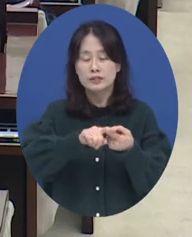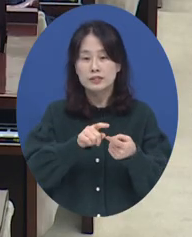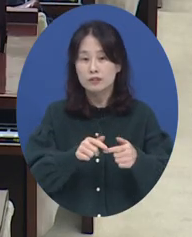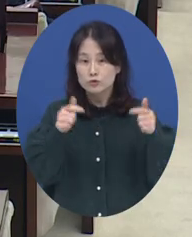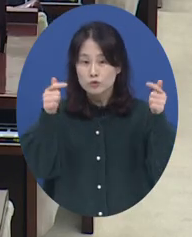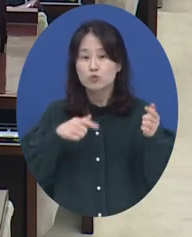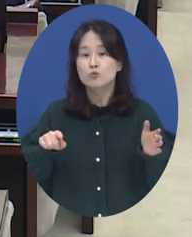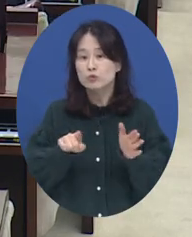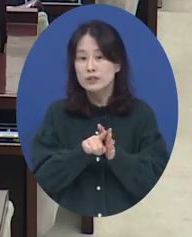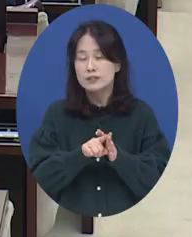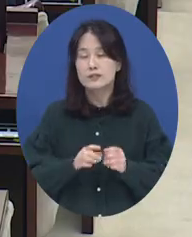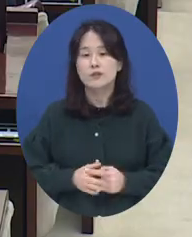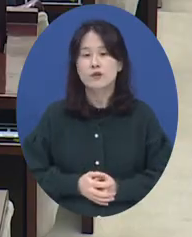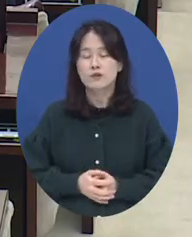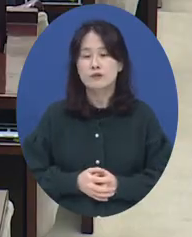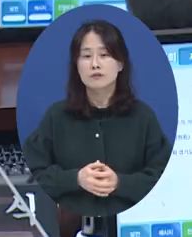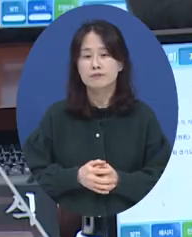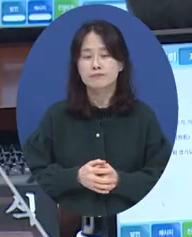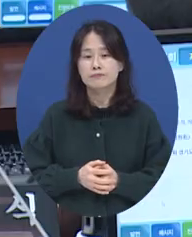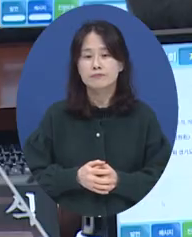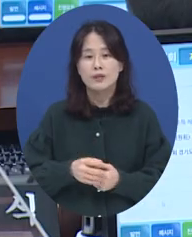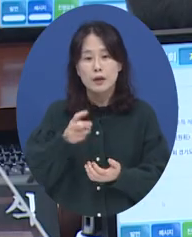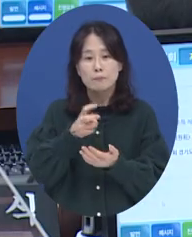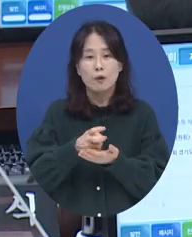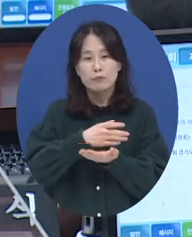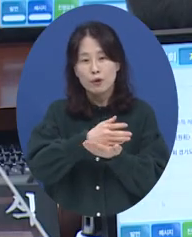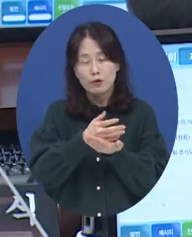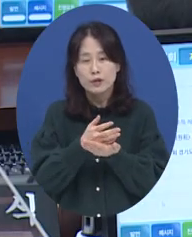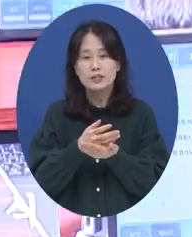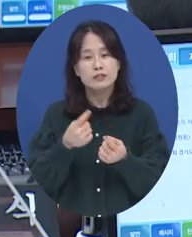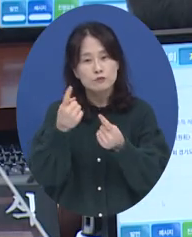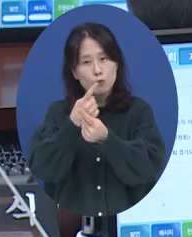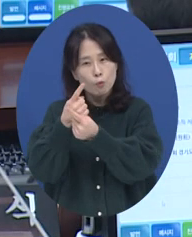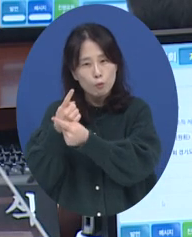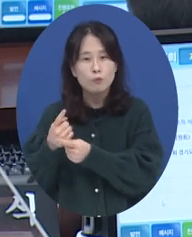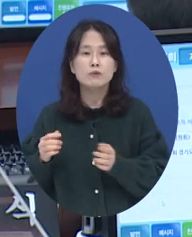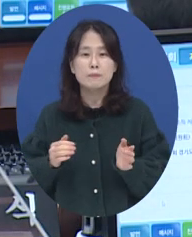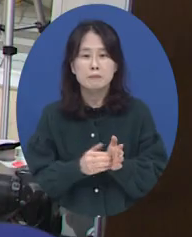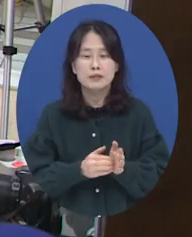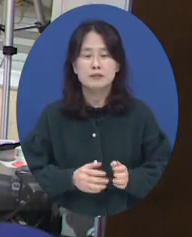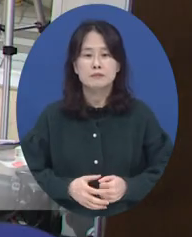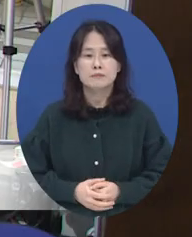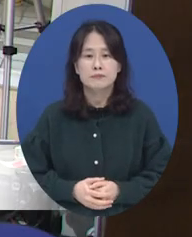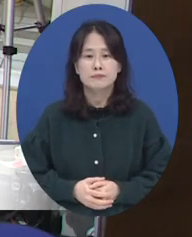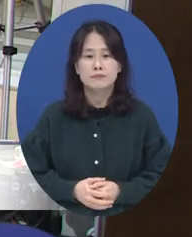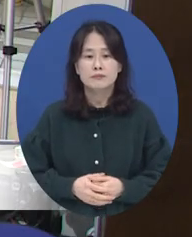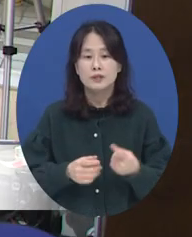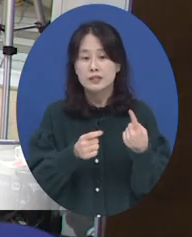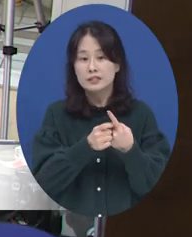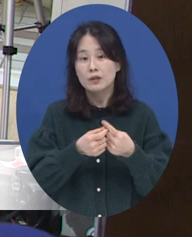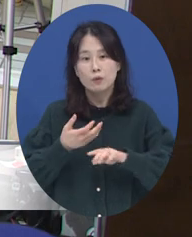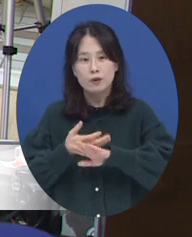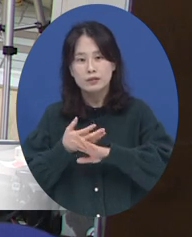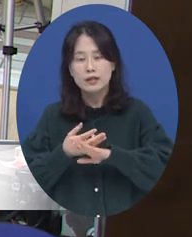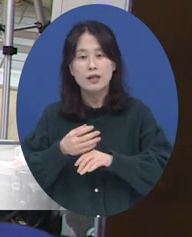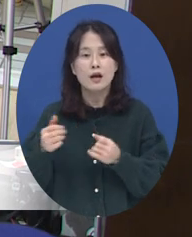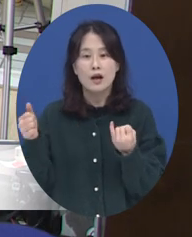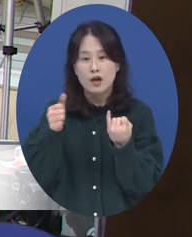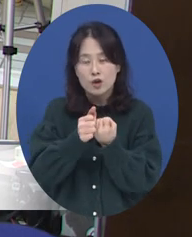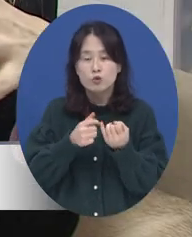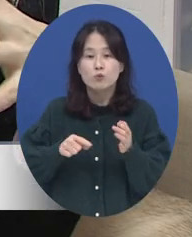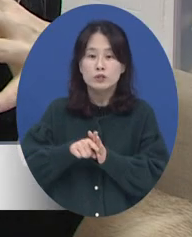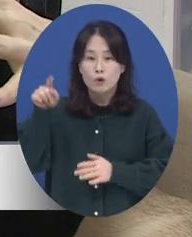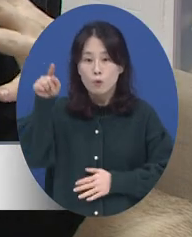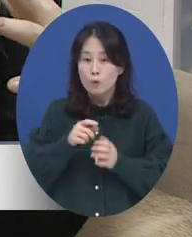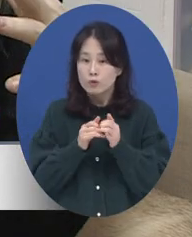위한 경기도 새는 기본소득 지급 조례 일부개정조례안 도 해결됐습니다 1차 때와 달리 결혼이민자 나 영주권